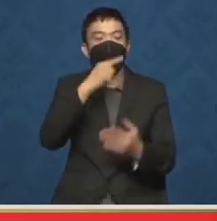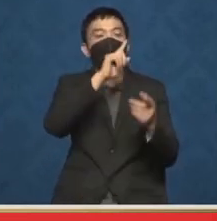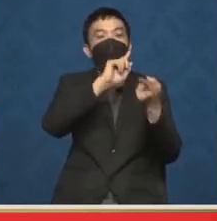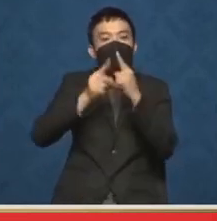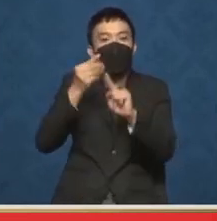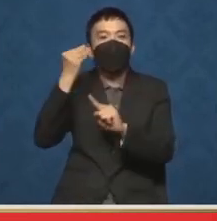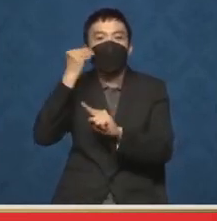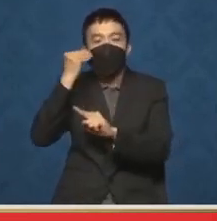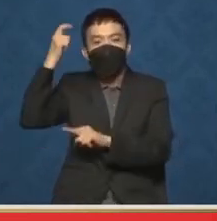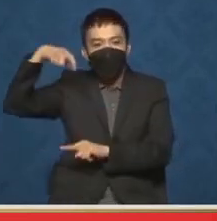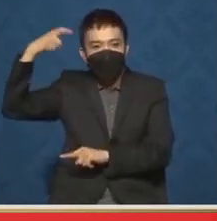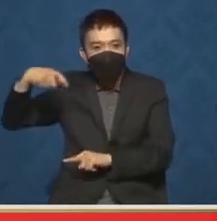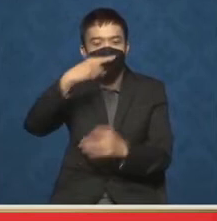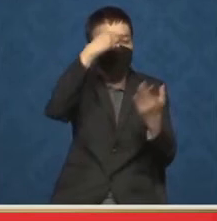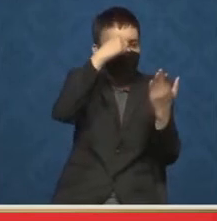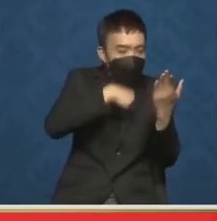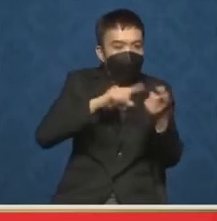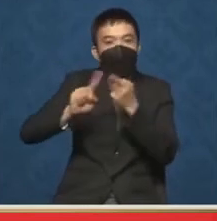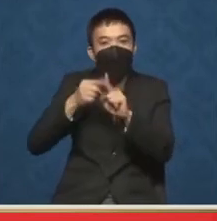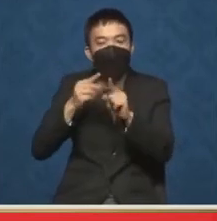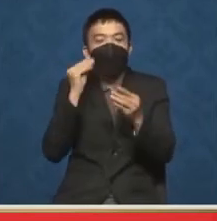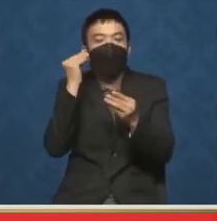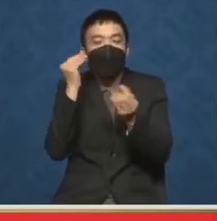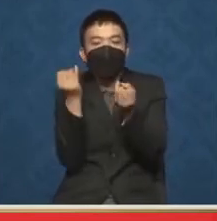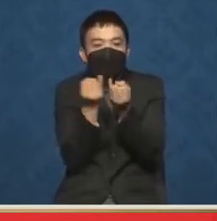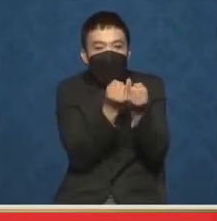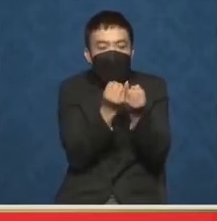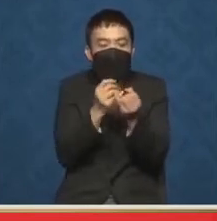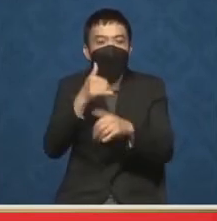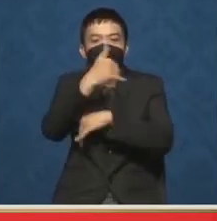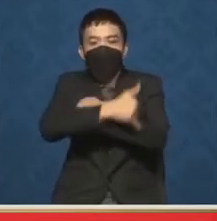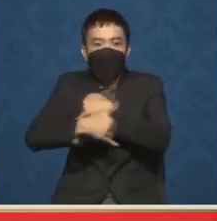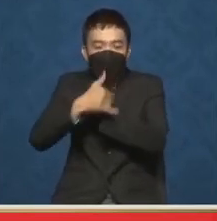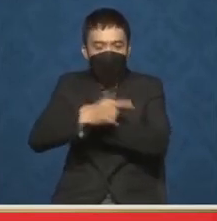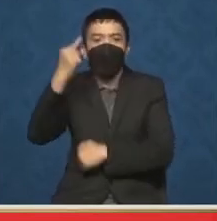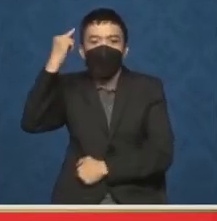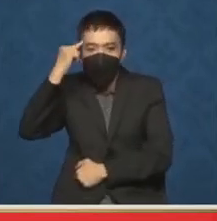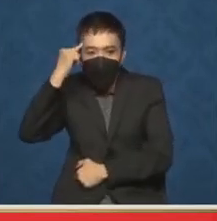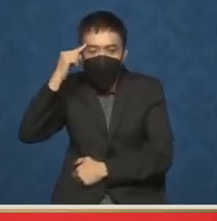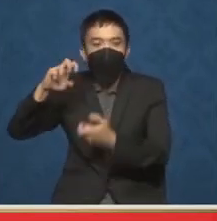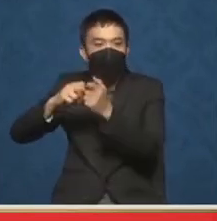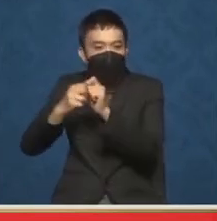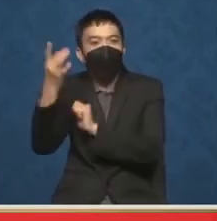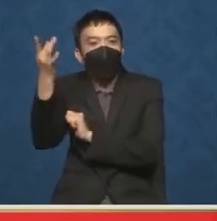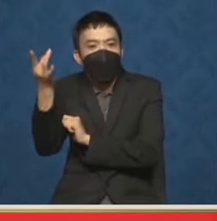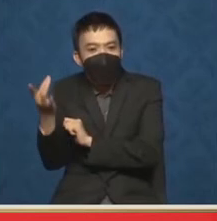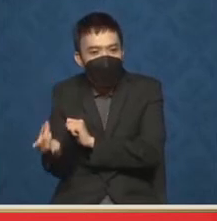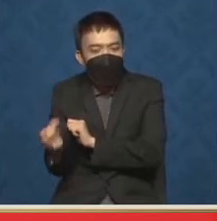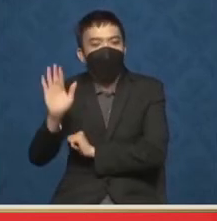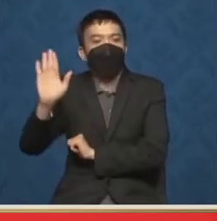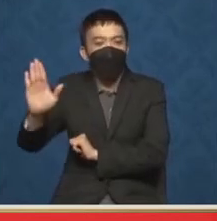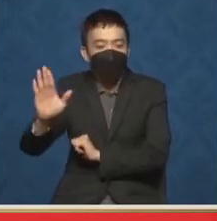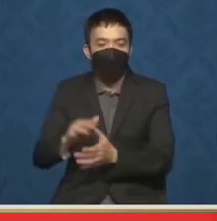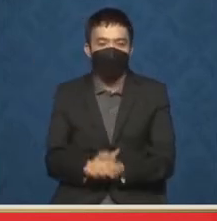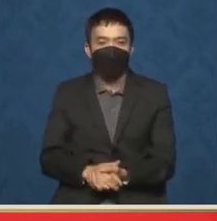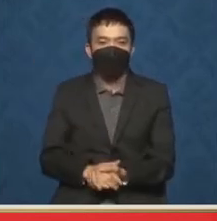์เพื่อนบ้านในธนาที่รับรู้ถึงปัญหาสรรพัธที่มเกิดขึ้นตามชยแน